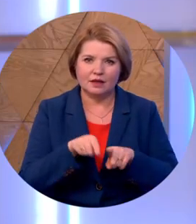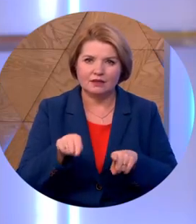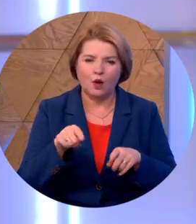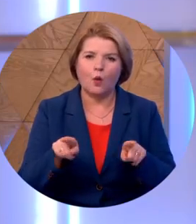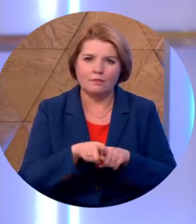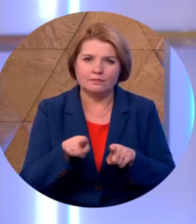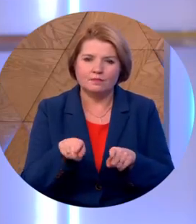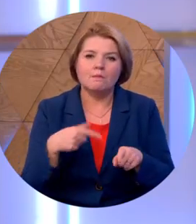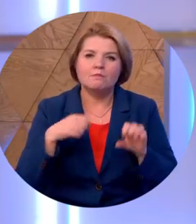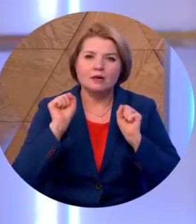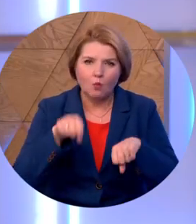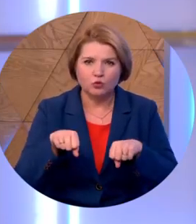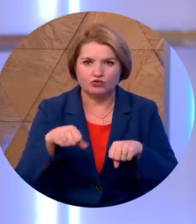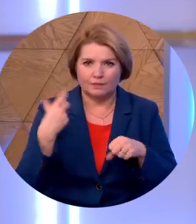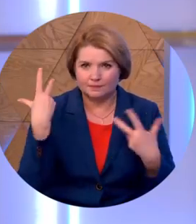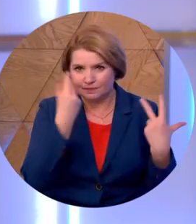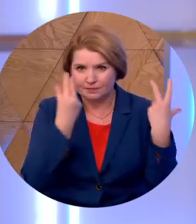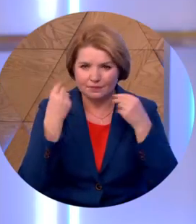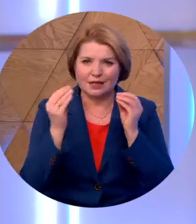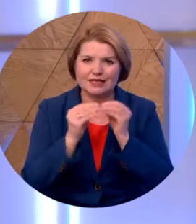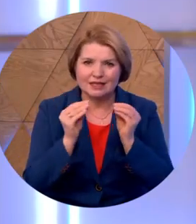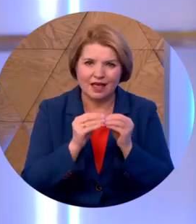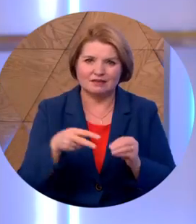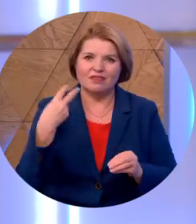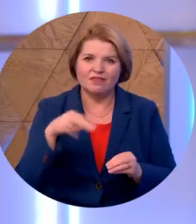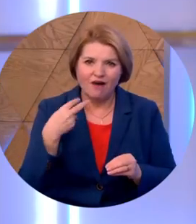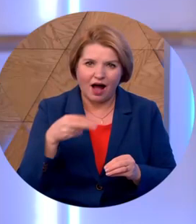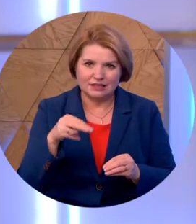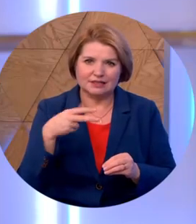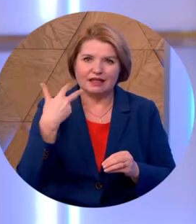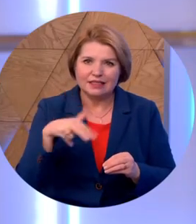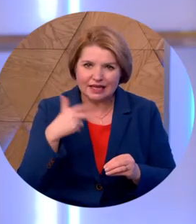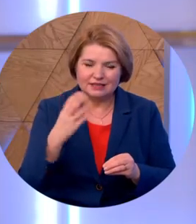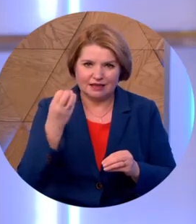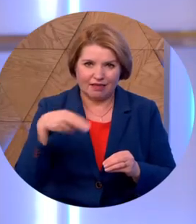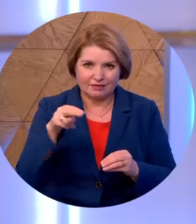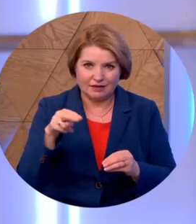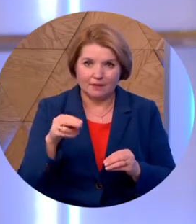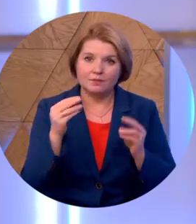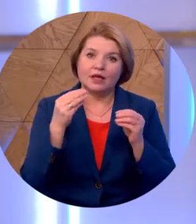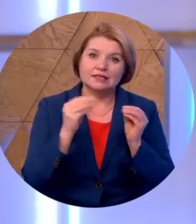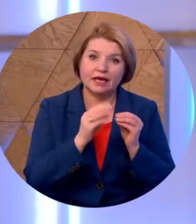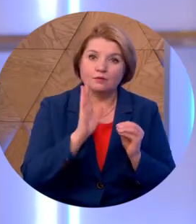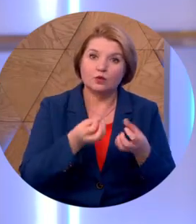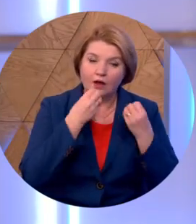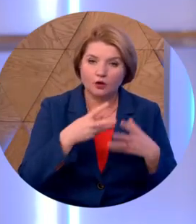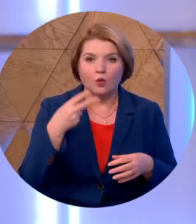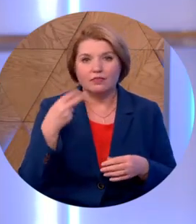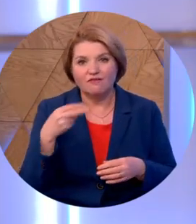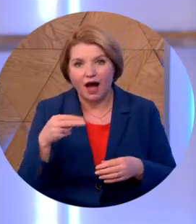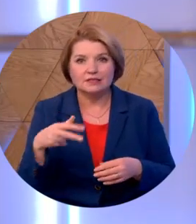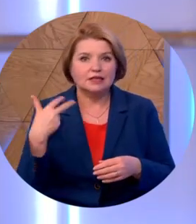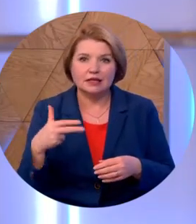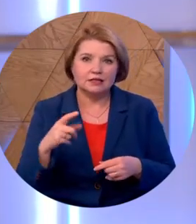окно то есть мы можем уколоть 10 20 либо 30 единиц 10 будет хорошо а 20 и 30 хуже не будет просто выброшенные